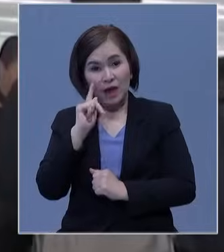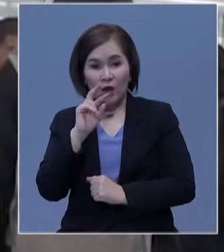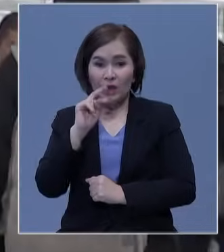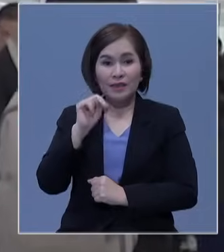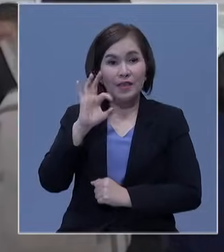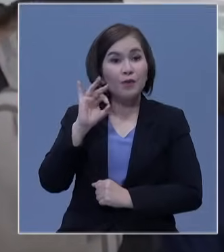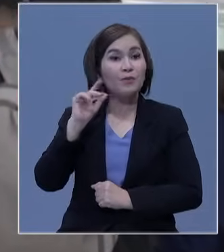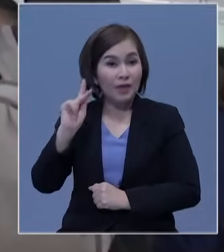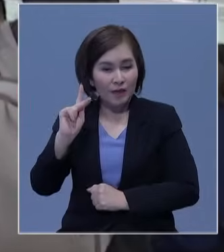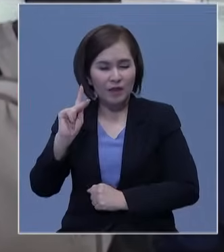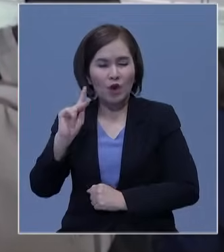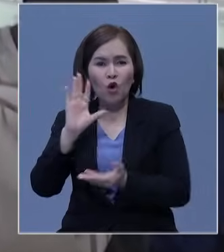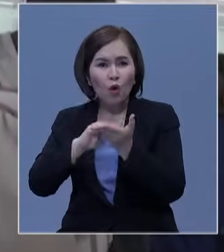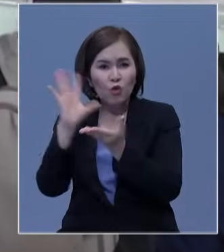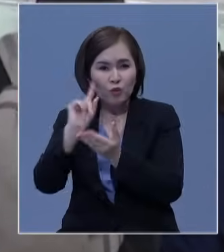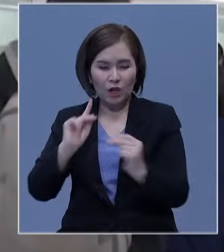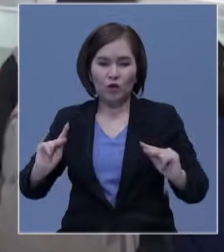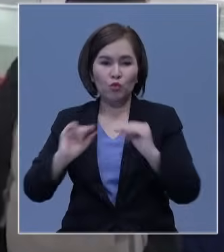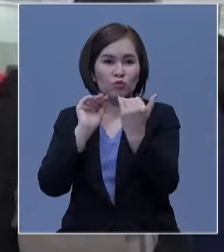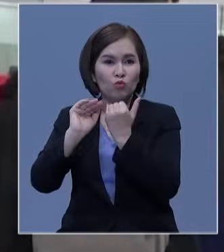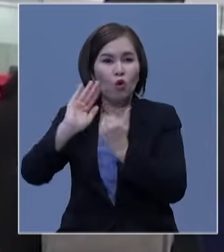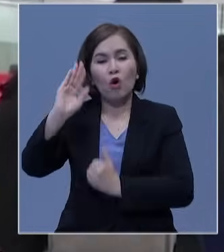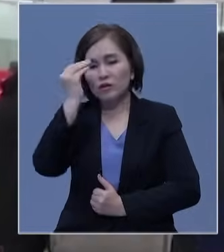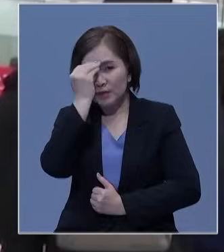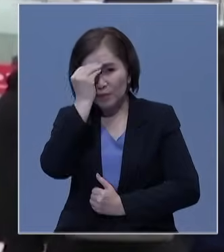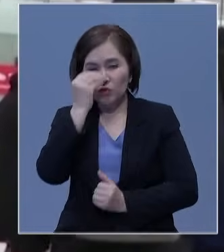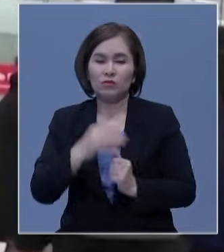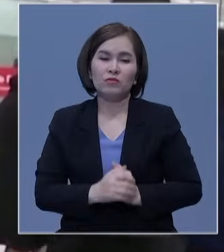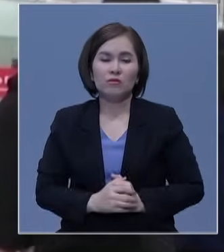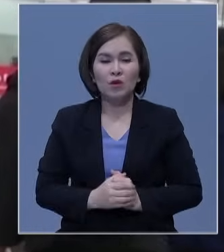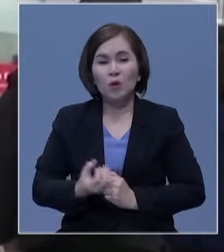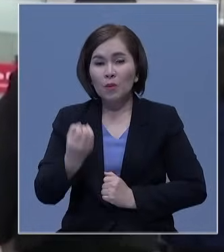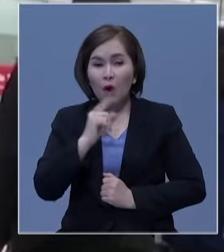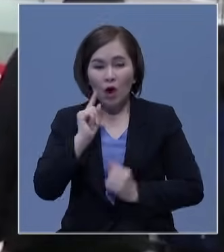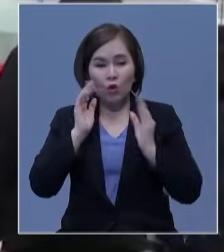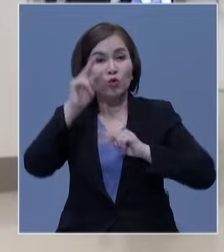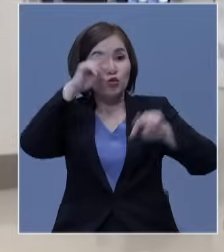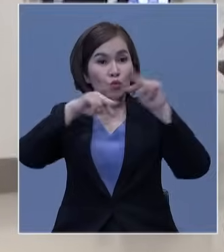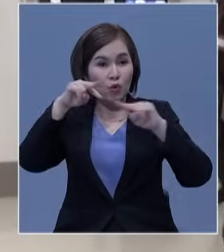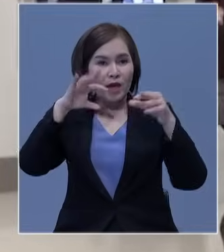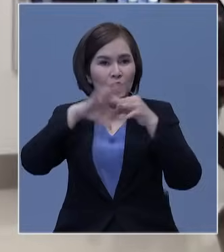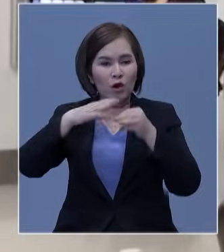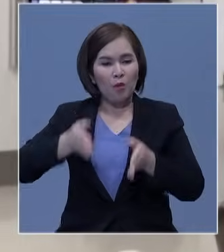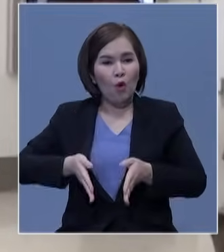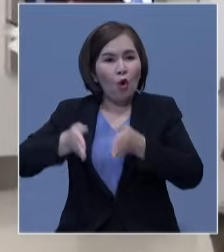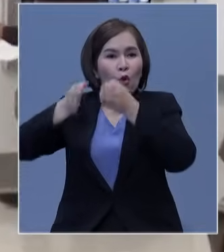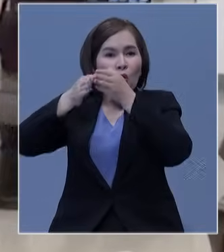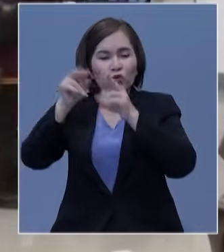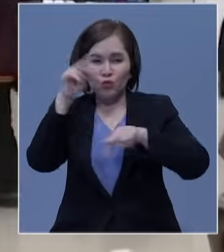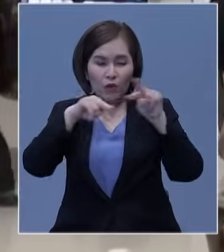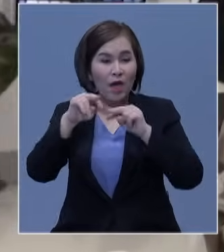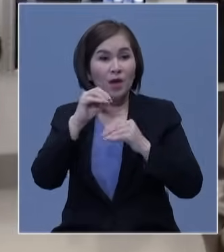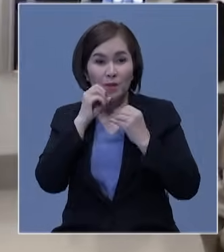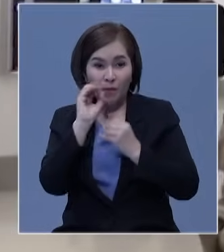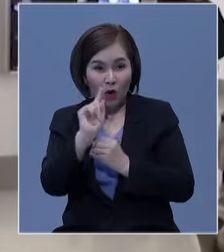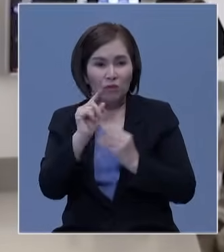มูลจากกระทรวงคมนาคมของญี่ปุ่นว่าช่วงที่เกิดเหตุค่ะเจ้าหน้าที่หอควบคุมการบินของสนามบินฮาเนดะอนุญาต